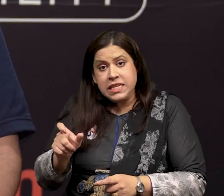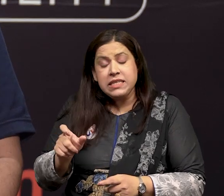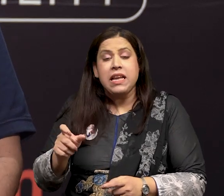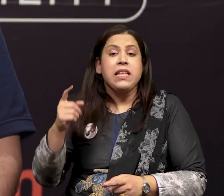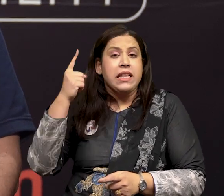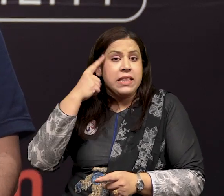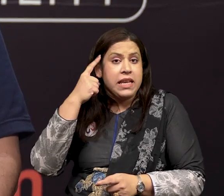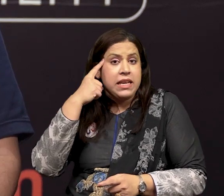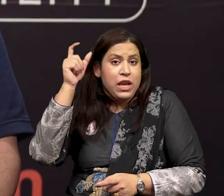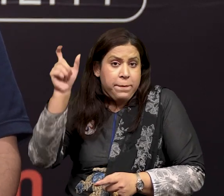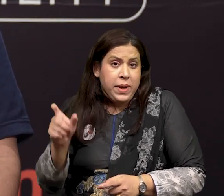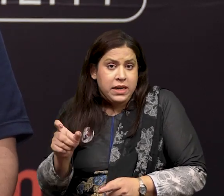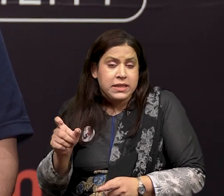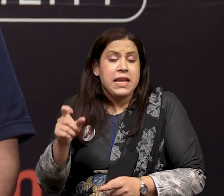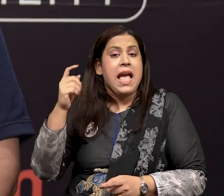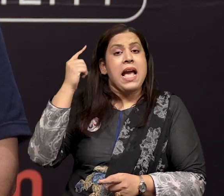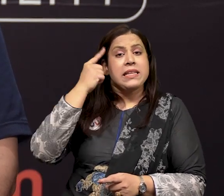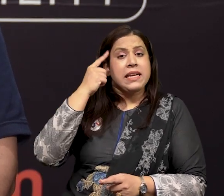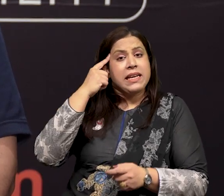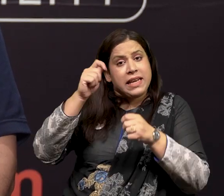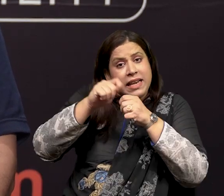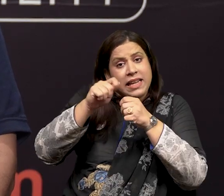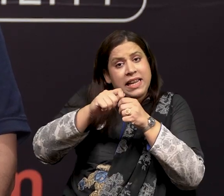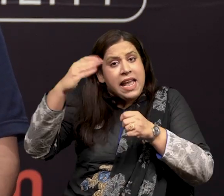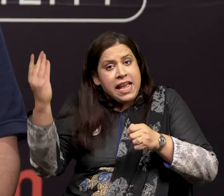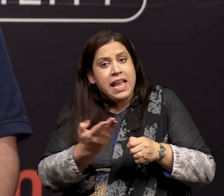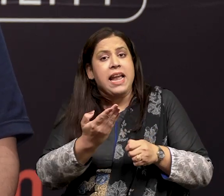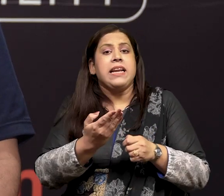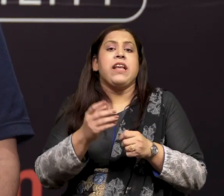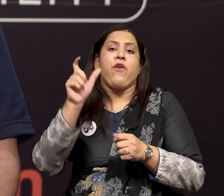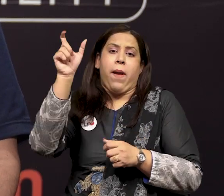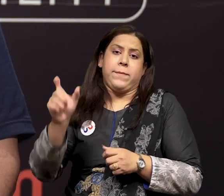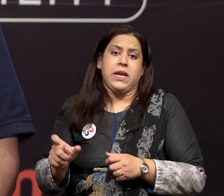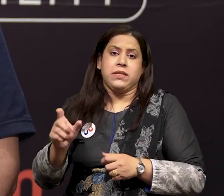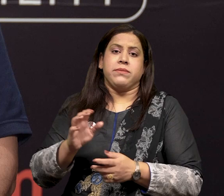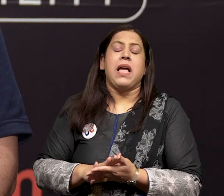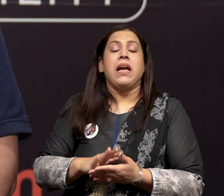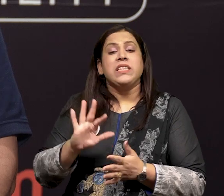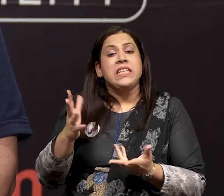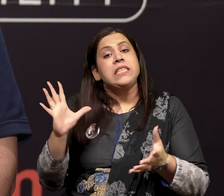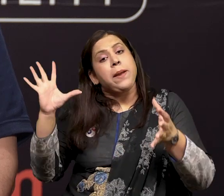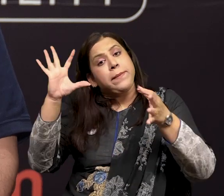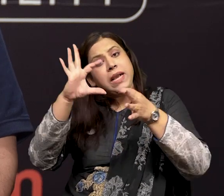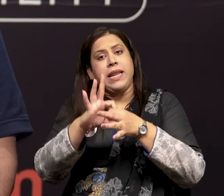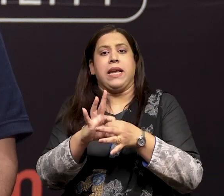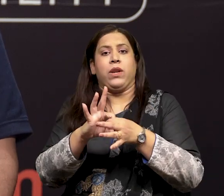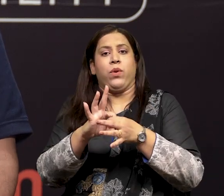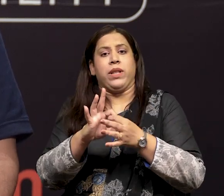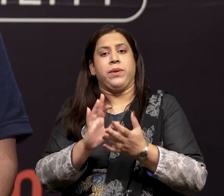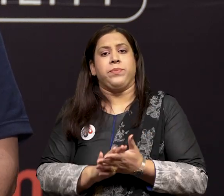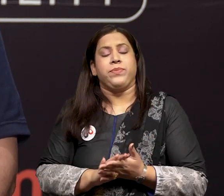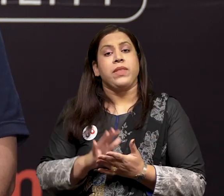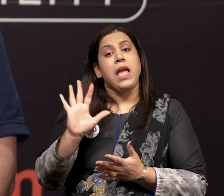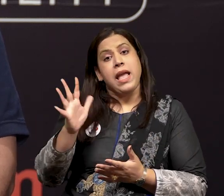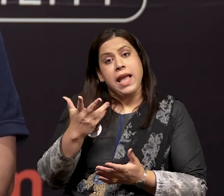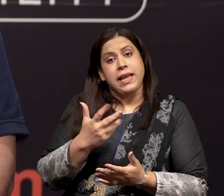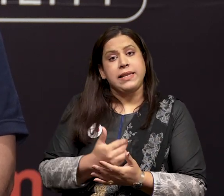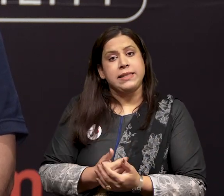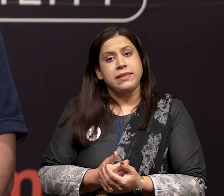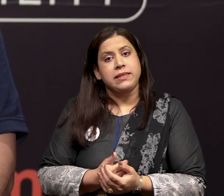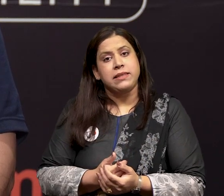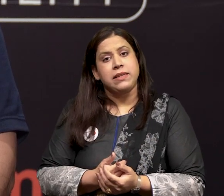बहुत दफ़ा हम ये बात करते हैं कि इसका क्या मकसद है, आर्ट का क्या रीज़न है, क्या इसका सोसाइटी को क्या फ़ायदा